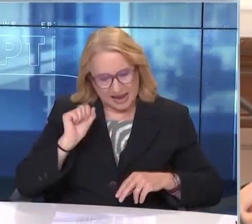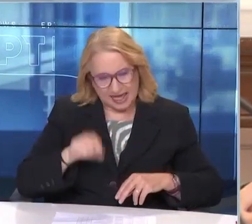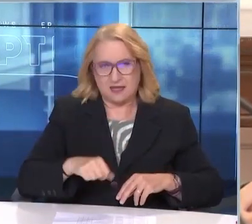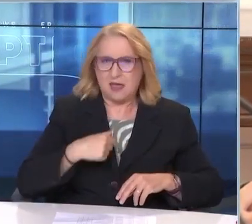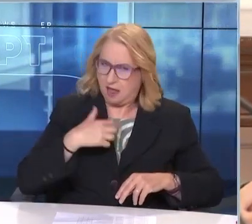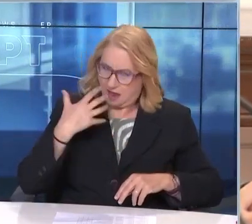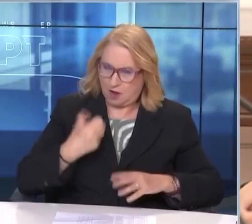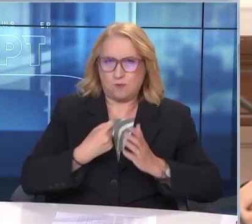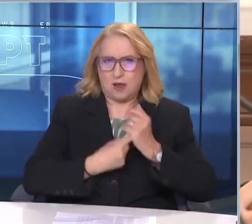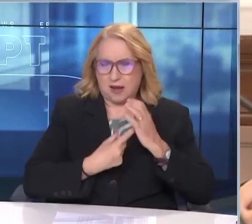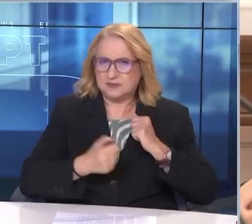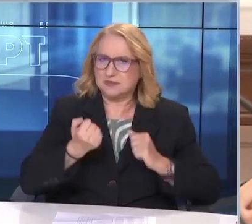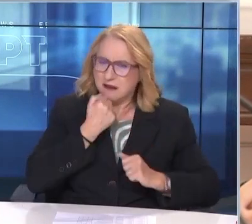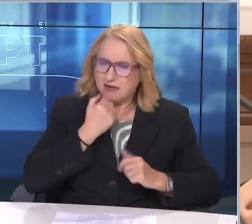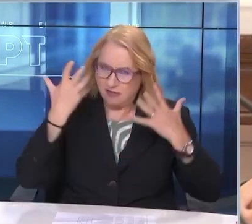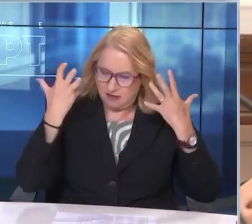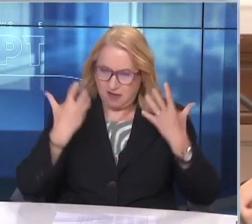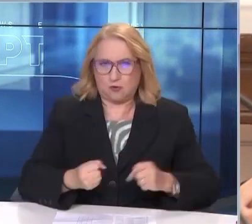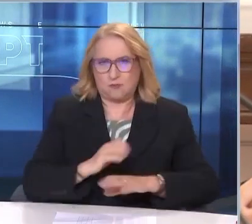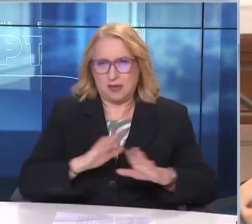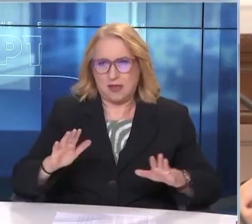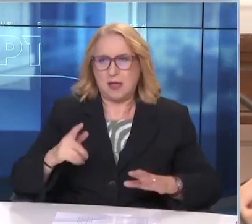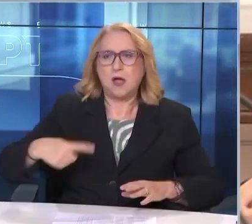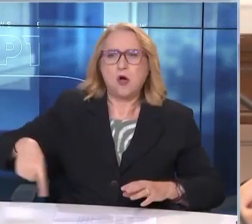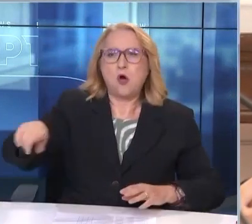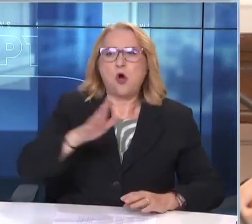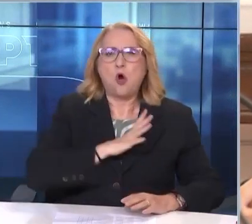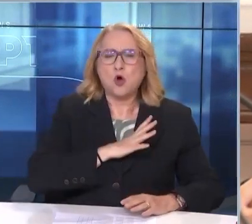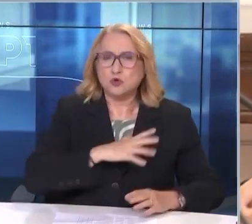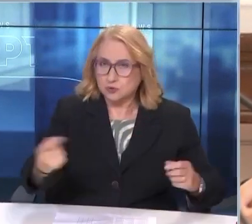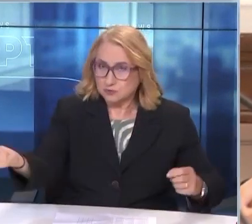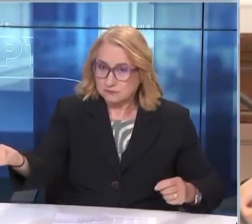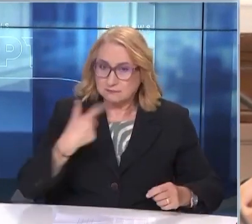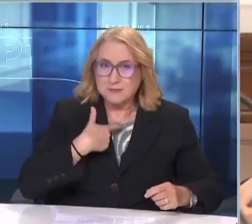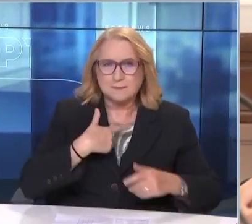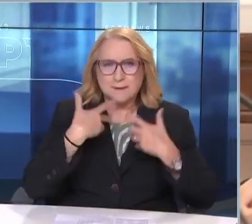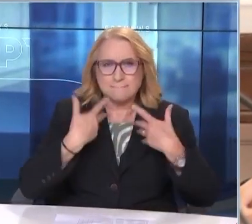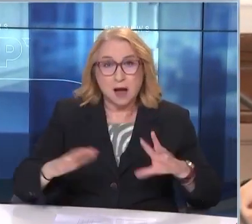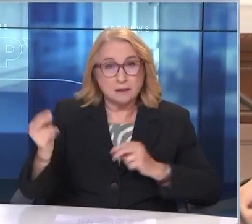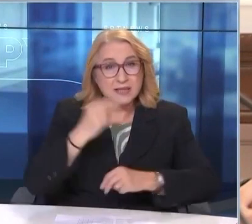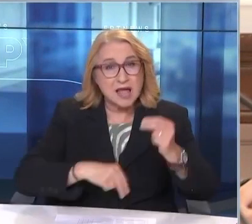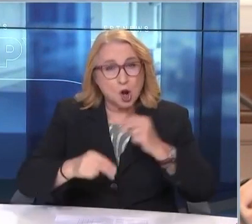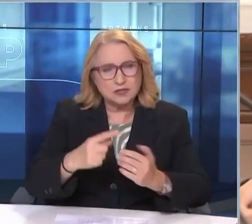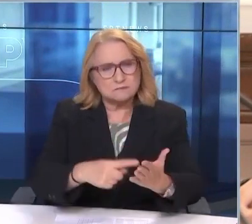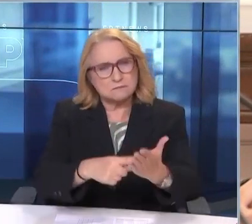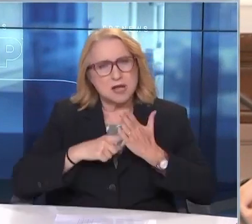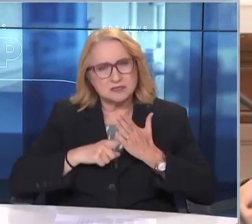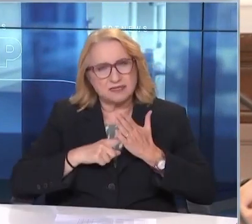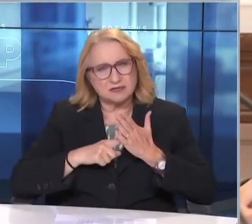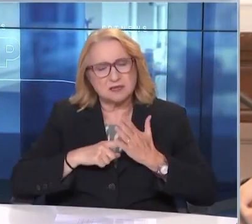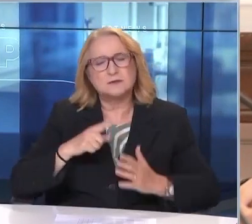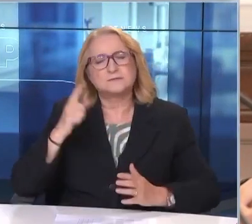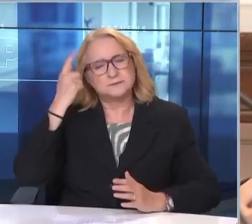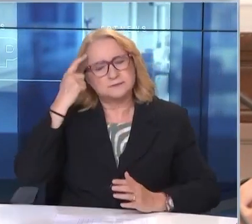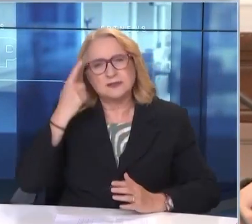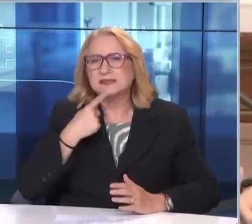ότι οι πολίτες την περασμένη Κυριακή μας έστειλαν ένα μήνυμα: σας εμπιστευόμαστε, αλλά προσπαθήστε περισσότερο. Δεν πιστεύουμε